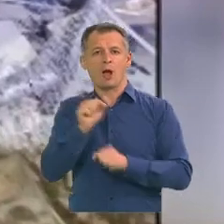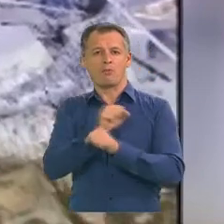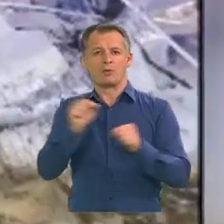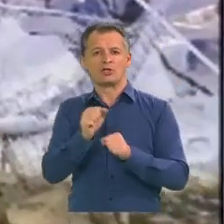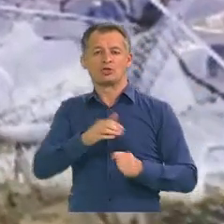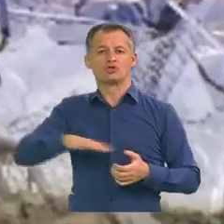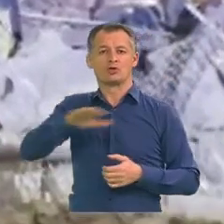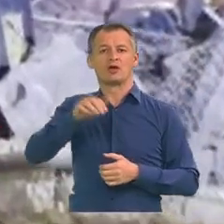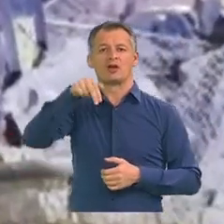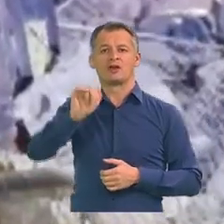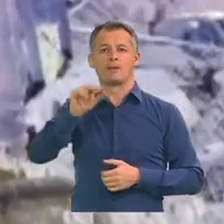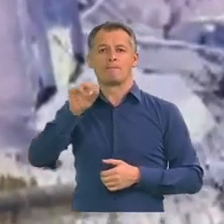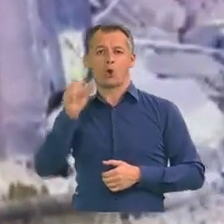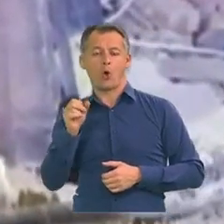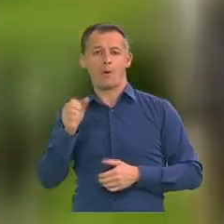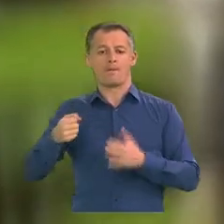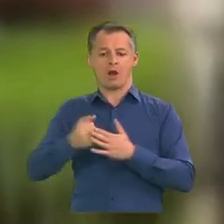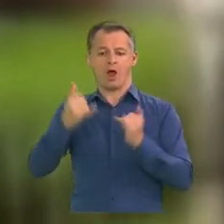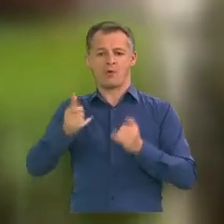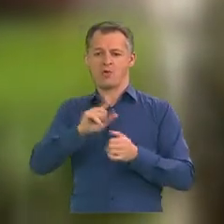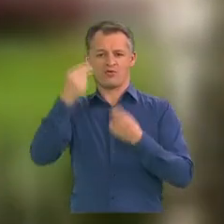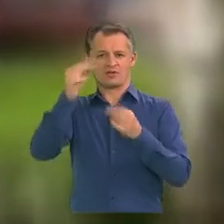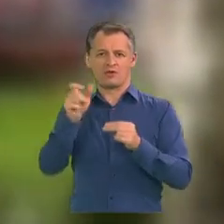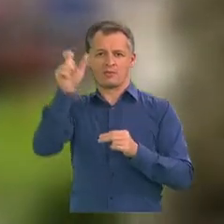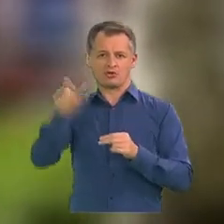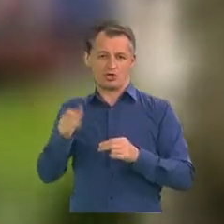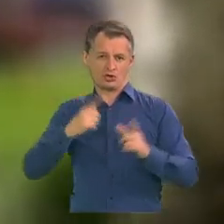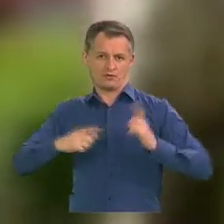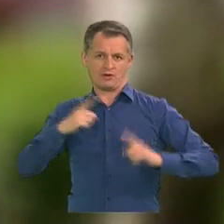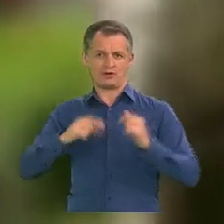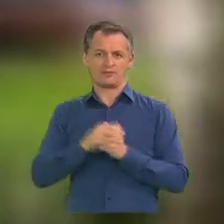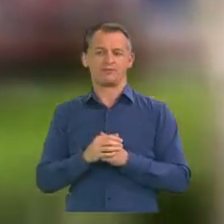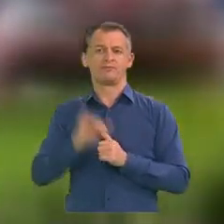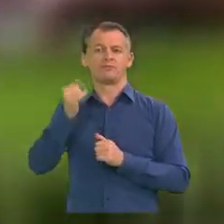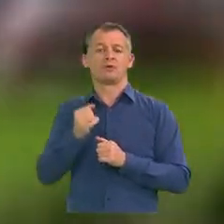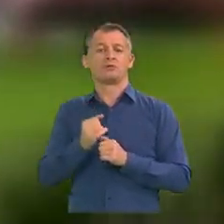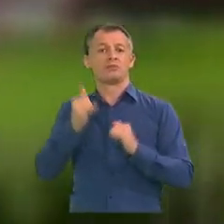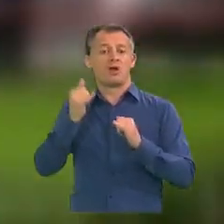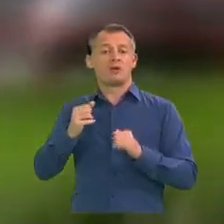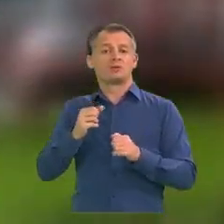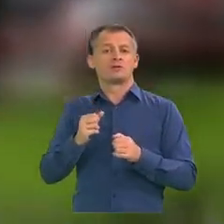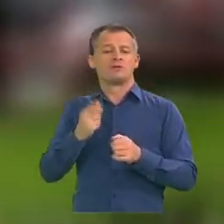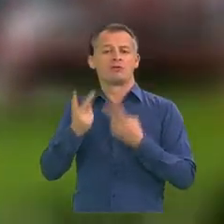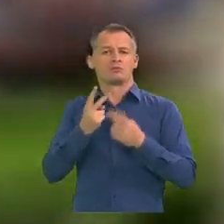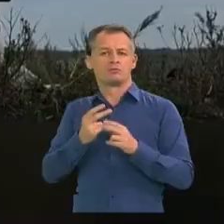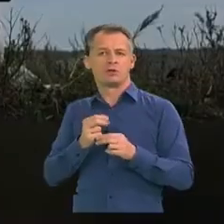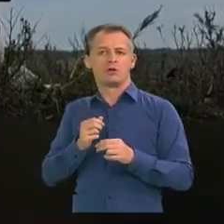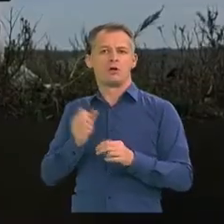Dnipro. Până acum nu au fost raportate victime. În Lugansk, invadatorii apelează la recrutarea forțată a tinerilor din teritoriile